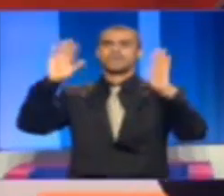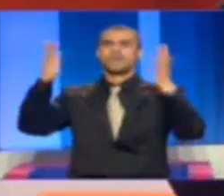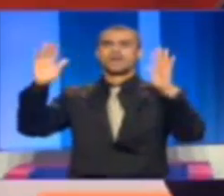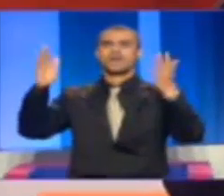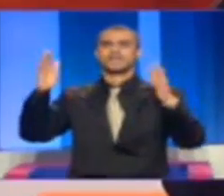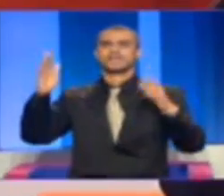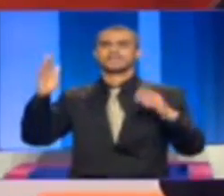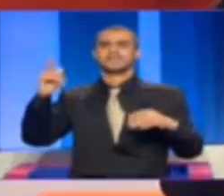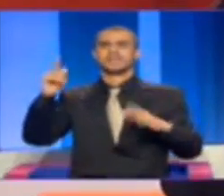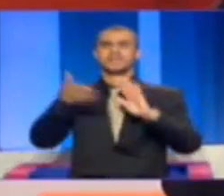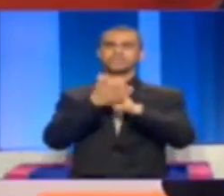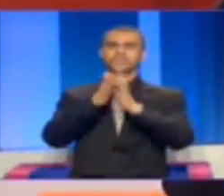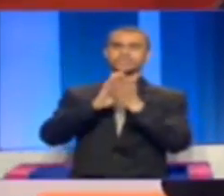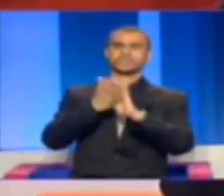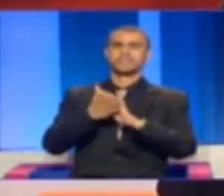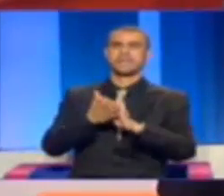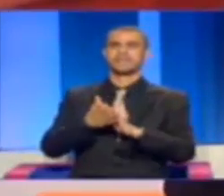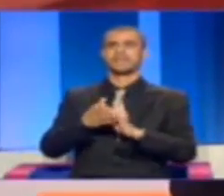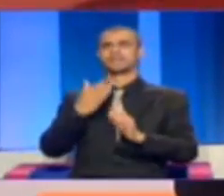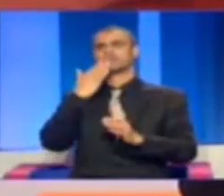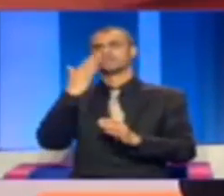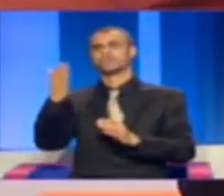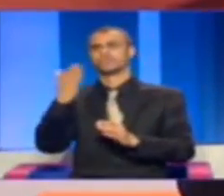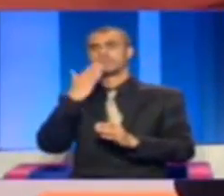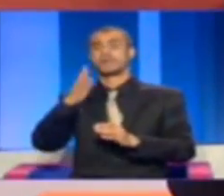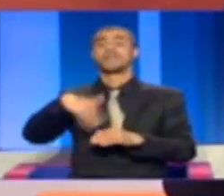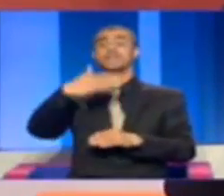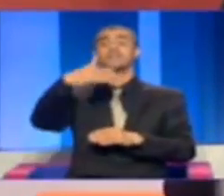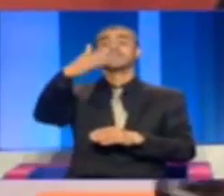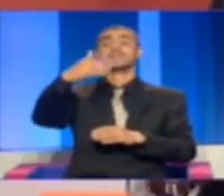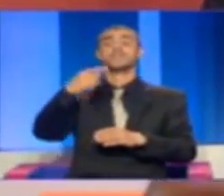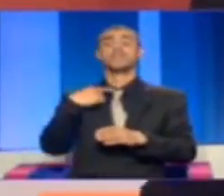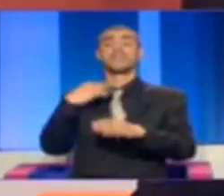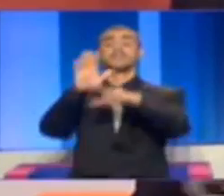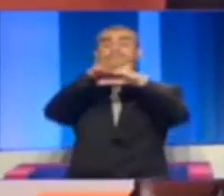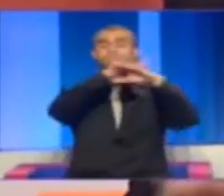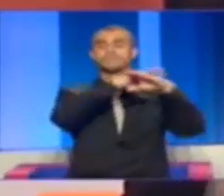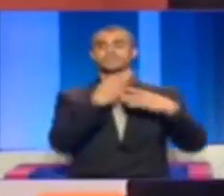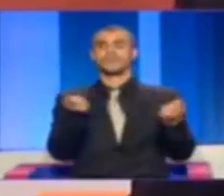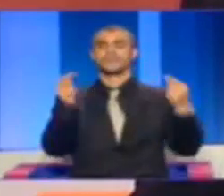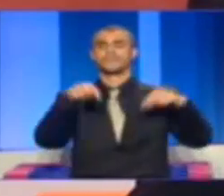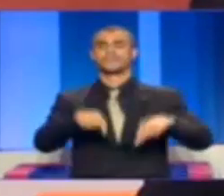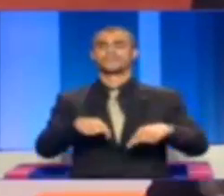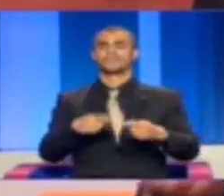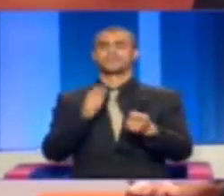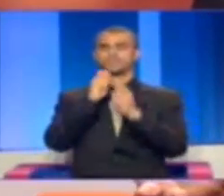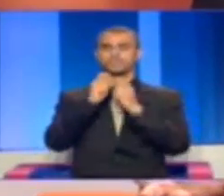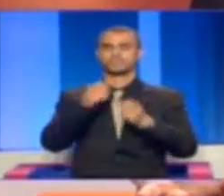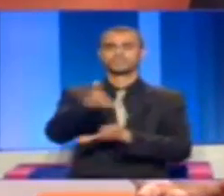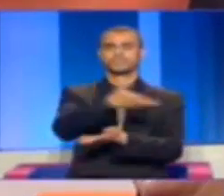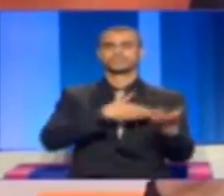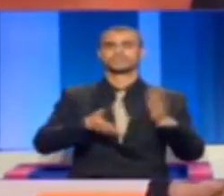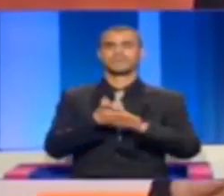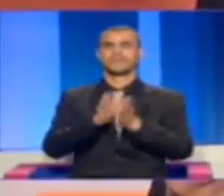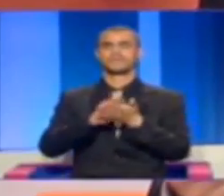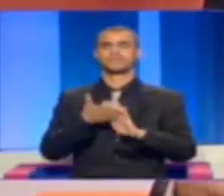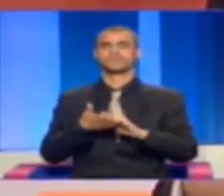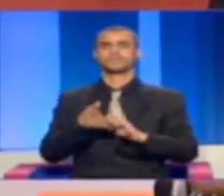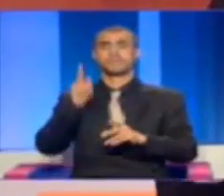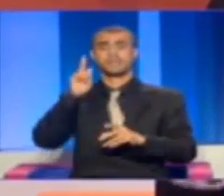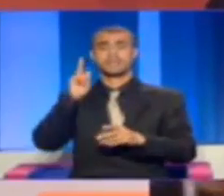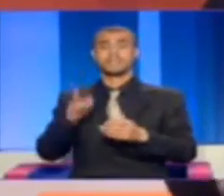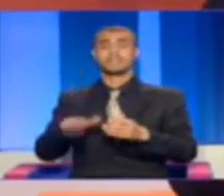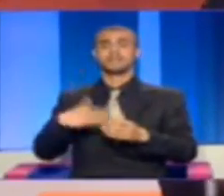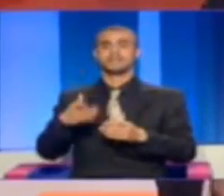نحيي عمل جمعيات المجتمع المدني في هذا الباب، ونتمنى تكون عندنا فرصة مقبلة نناقشوا فيها طبعا المشاكل اللي كيتخبط فيها العمل